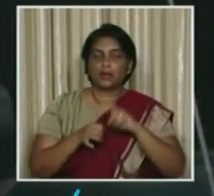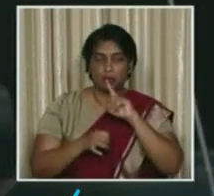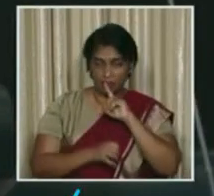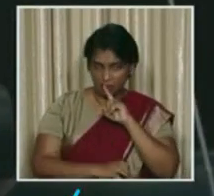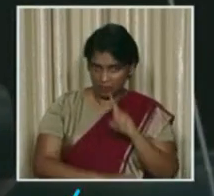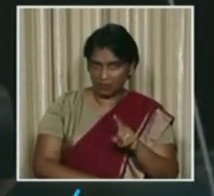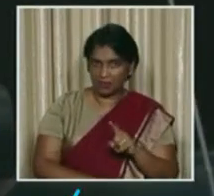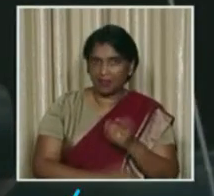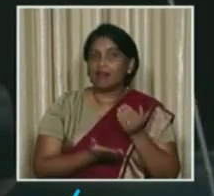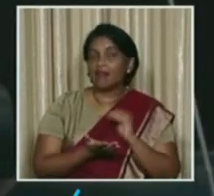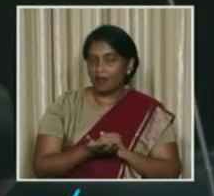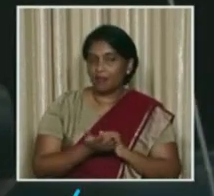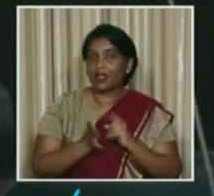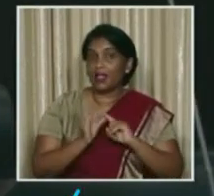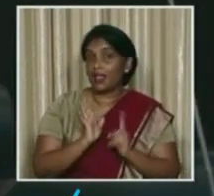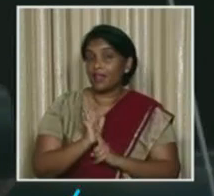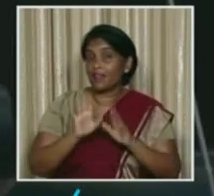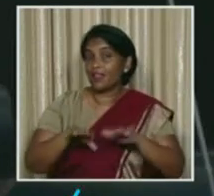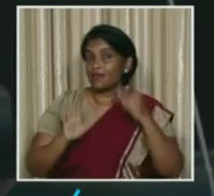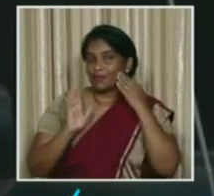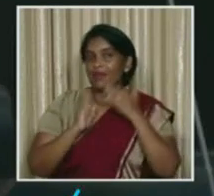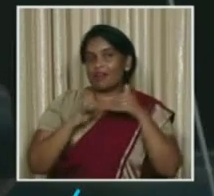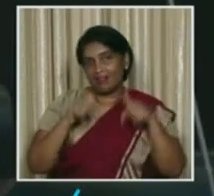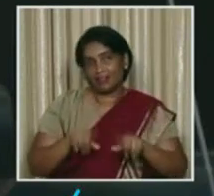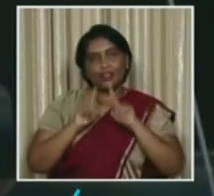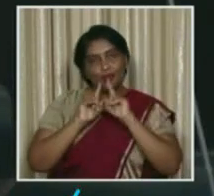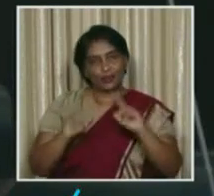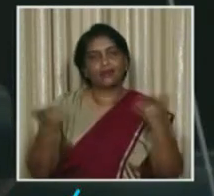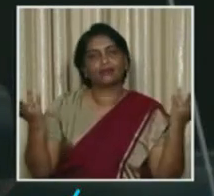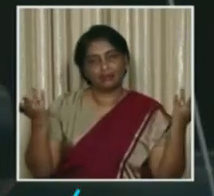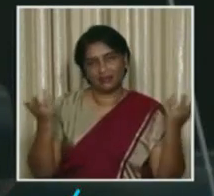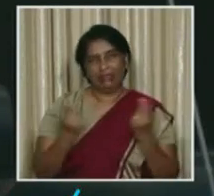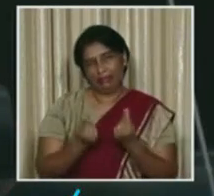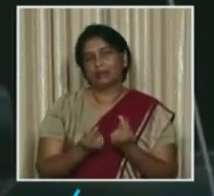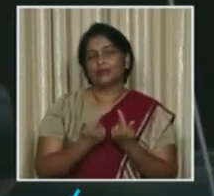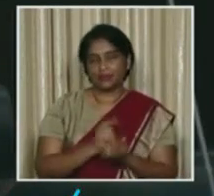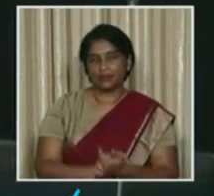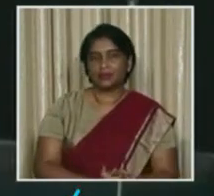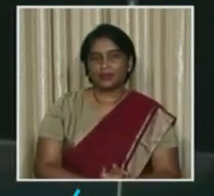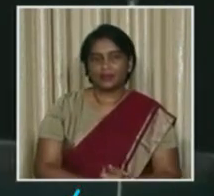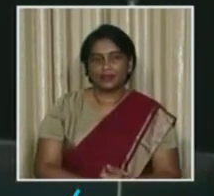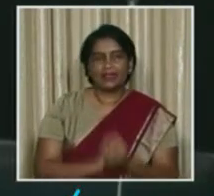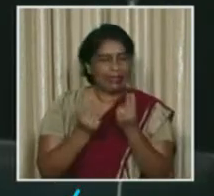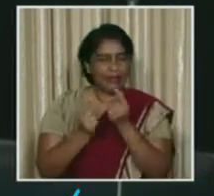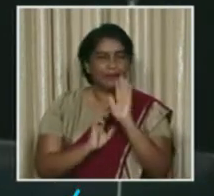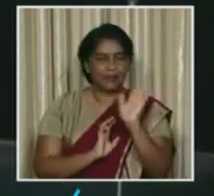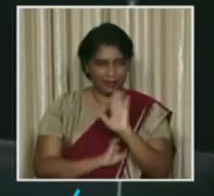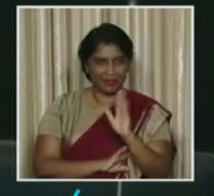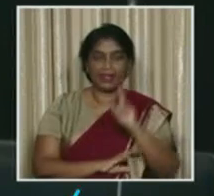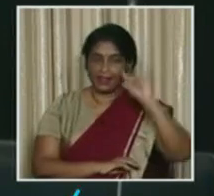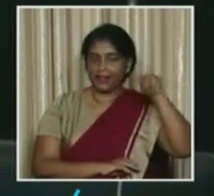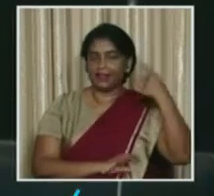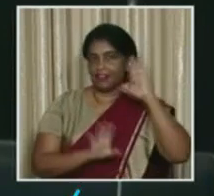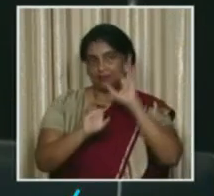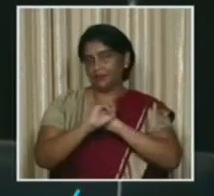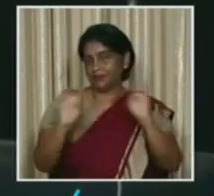ගමන් ආපහු මතක් කරනවා මේ උසස් පෙළ දරුවන්ගේ වැඩේ අදත් නෑ විභාග දෙපාර්තමේන්තුව. මොකක් හරි මේක ඉක්මන් ඔබතුමා කලබල වෙන්න එපා. ඒක හෙට